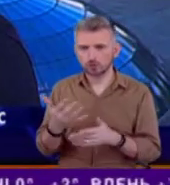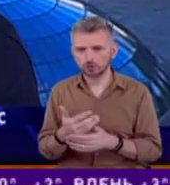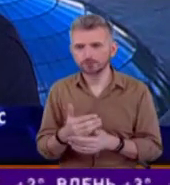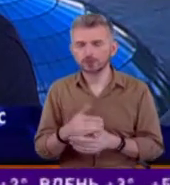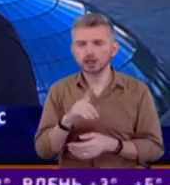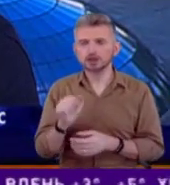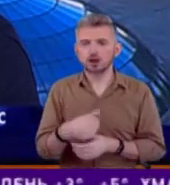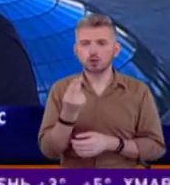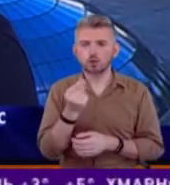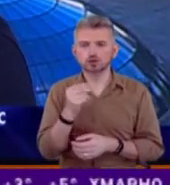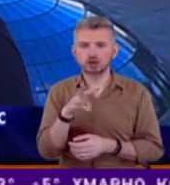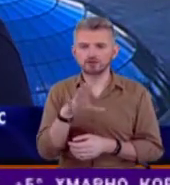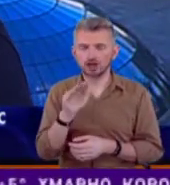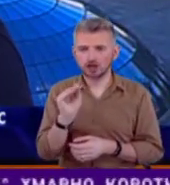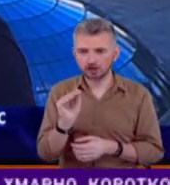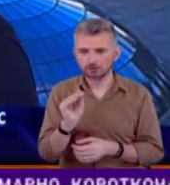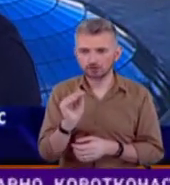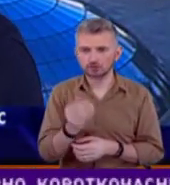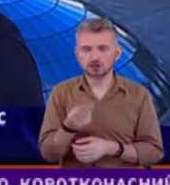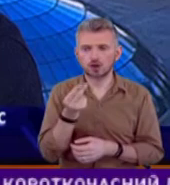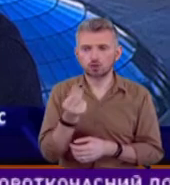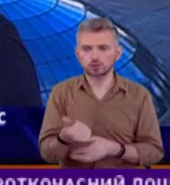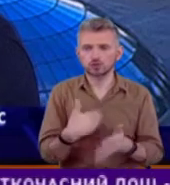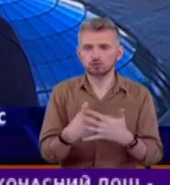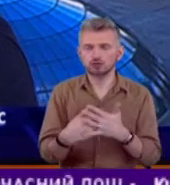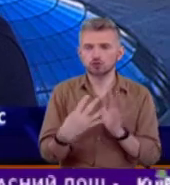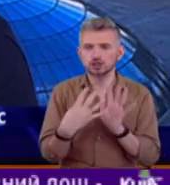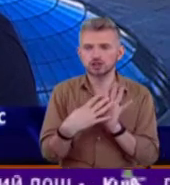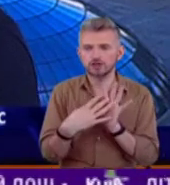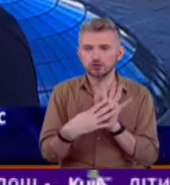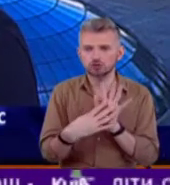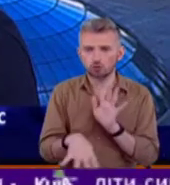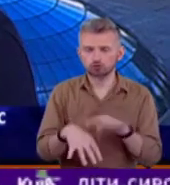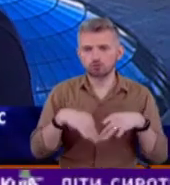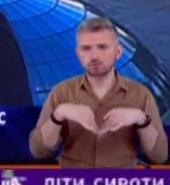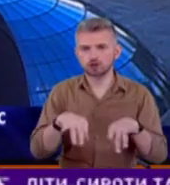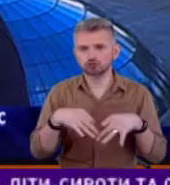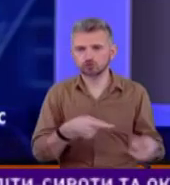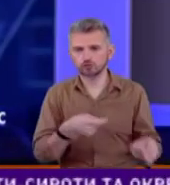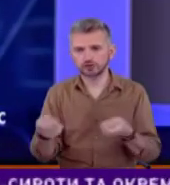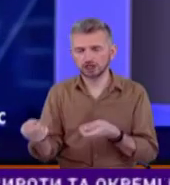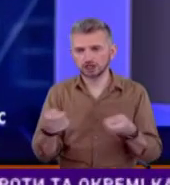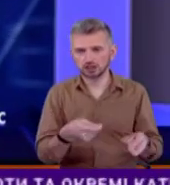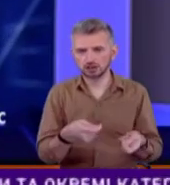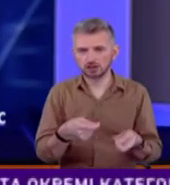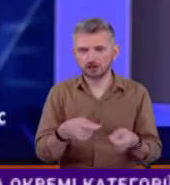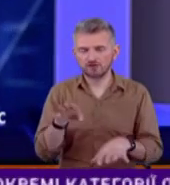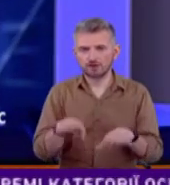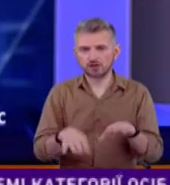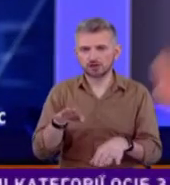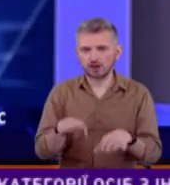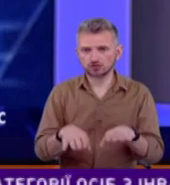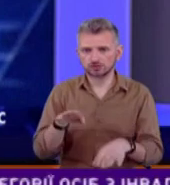за кошти Міжнародного валютного фонду закуплено близько 90 пересувних, ну, наприклад, просто, наприклад, пересувних цих